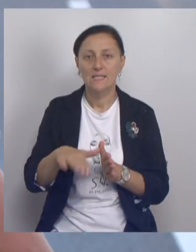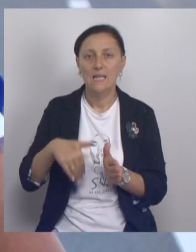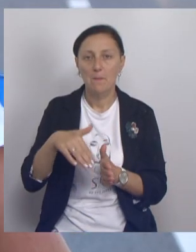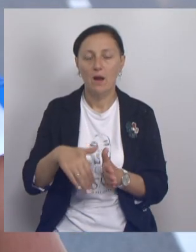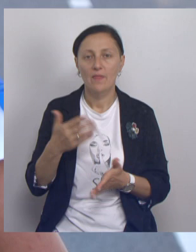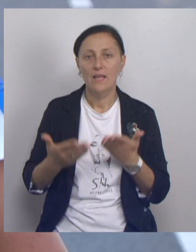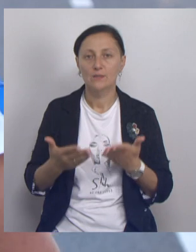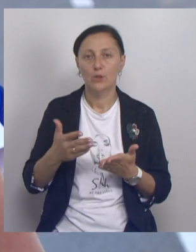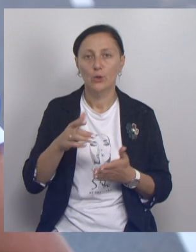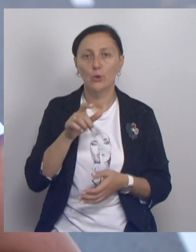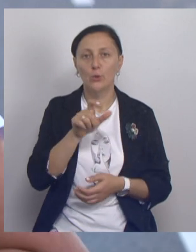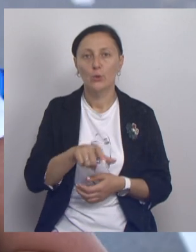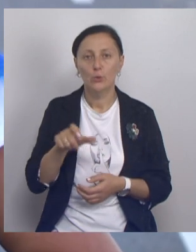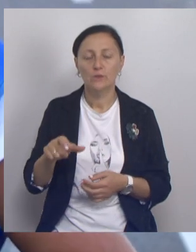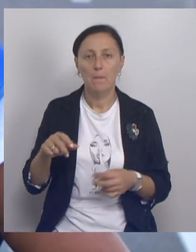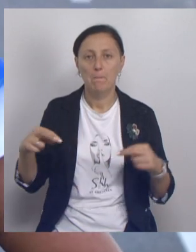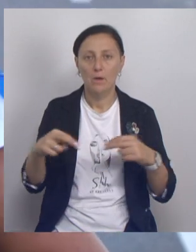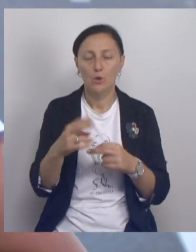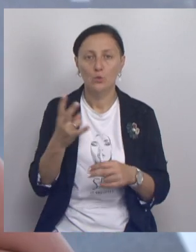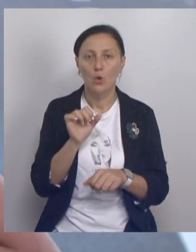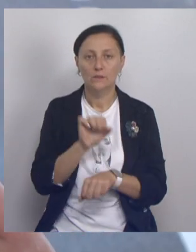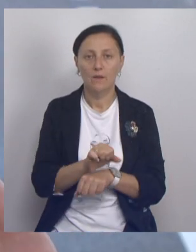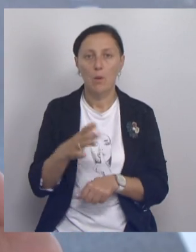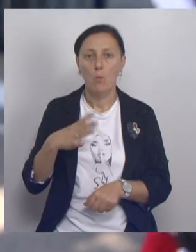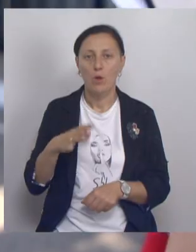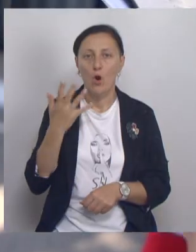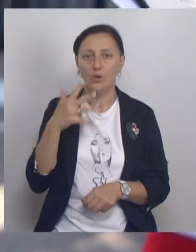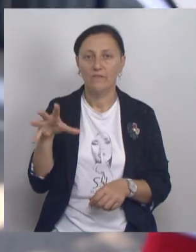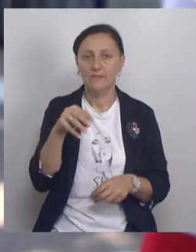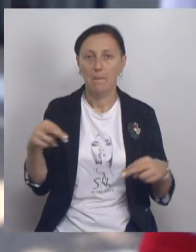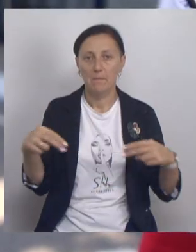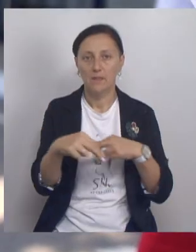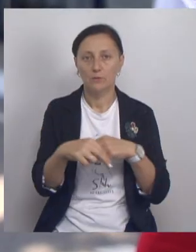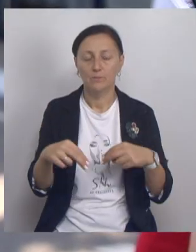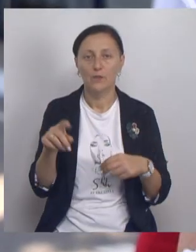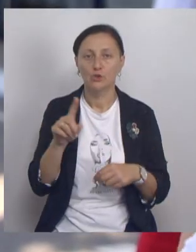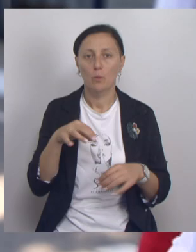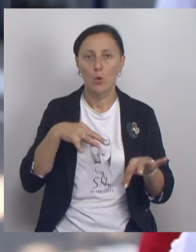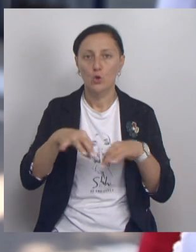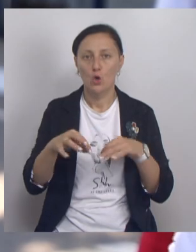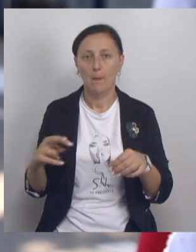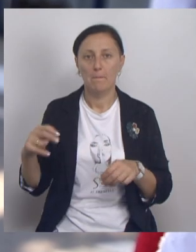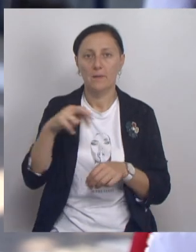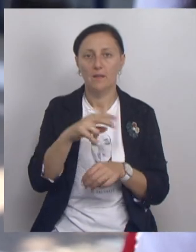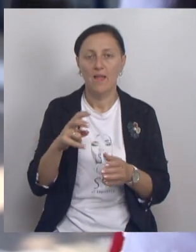Если люди на пешеходе, надо остановиться и подождать, пока все пройдут. Чтобы перейти дорогу, надо слезть с велосипеда и принести его в